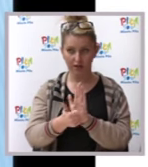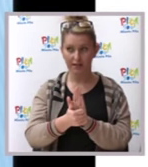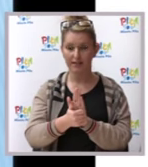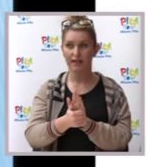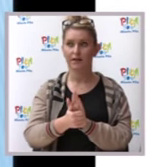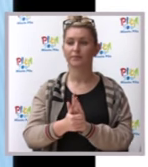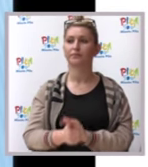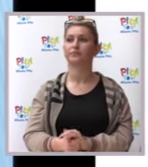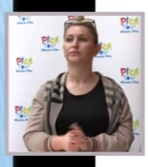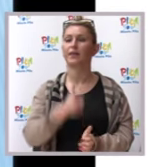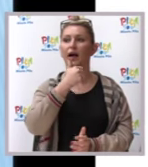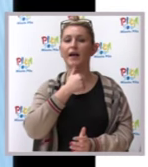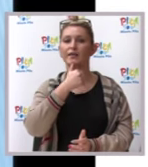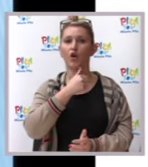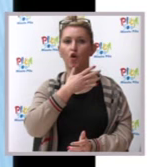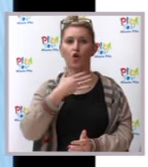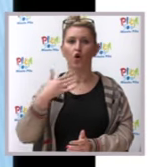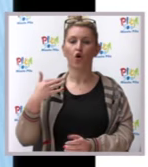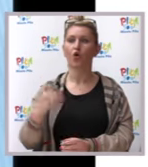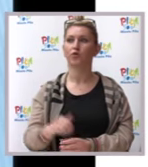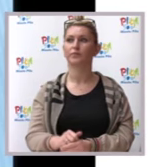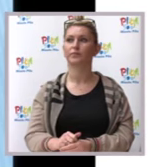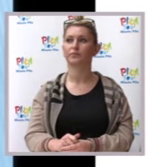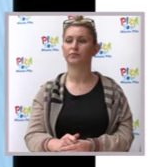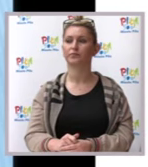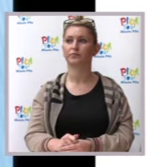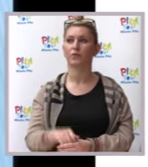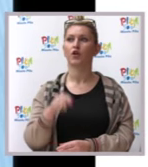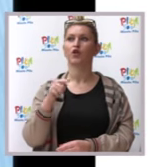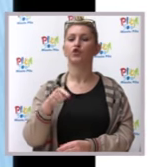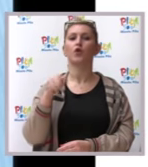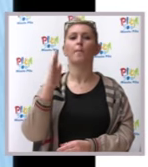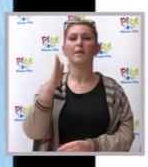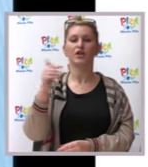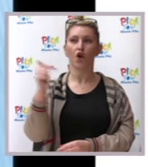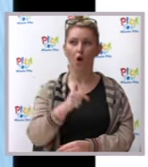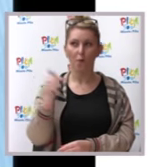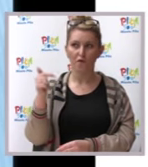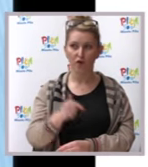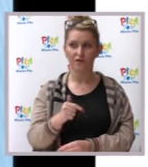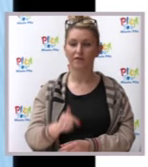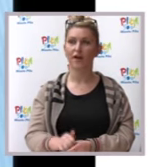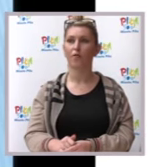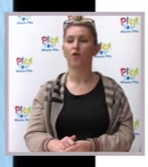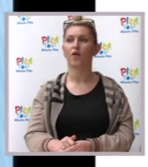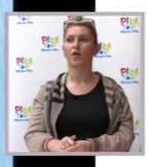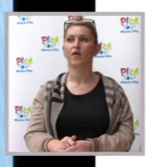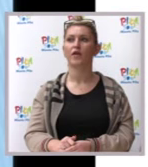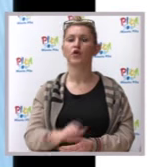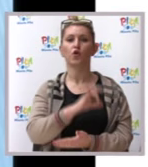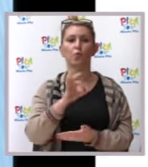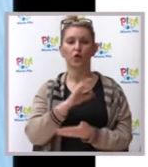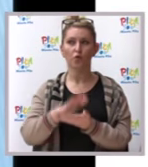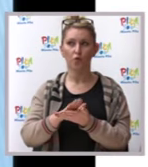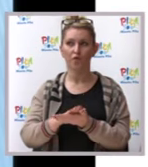Natomiast zieloną linią zaznaczyliśmy stawki, które będą obowiązywały według tego projektu uchwały w